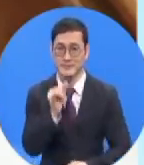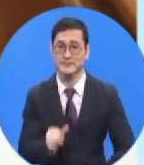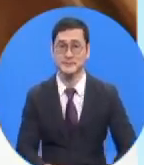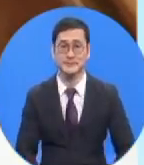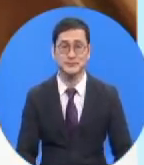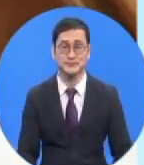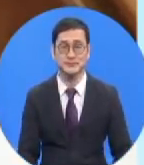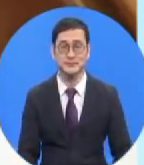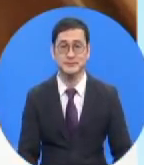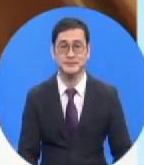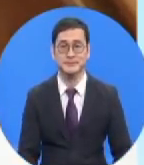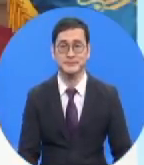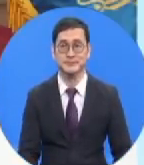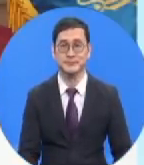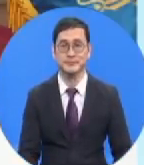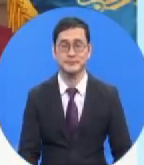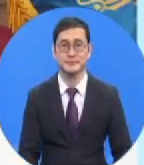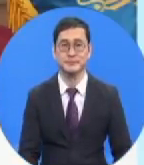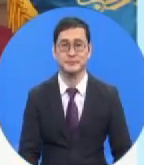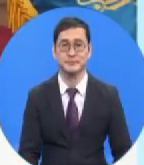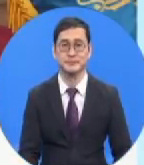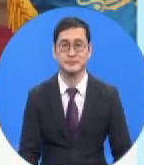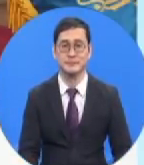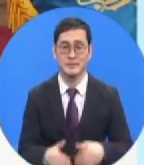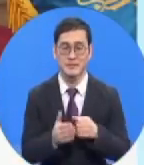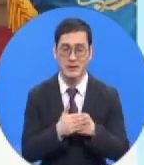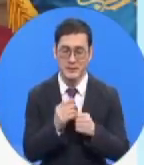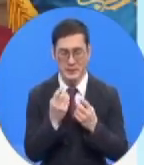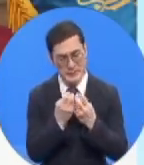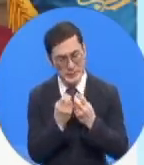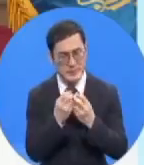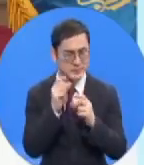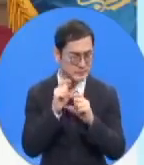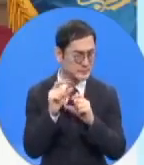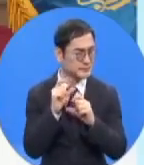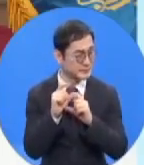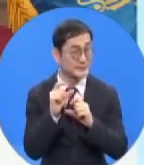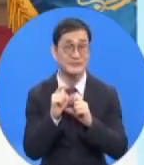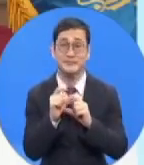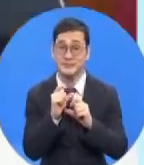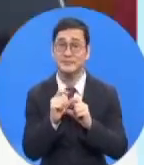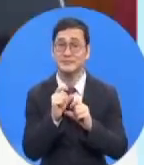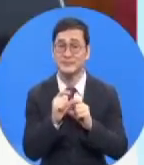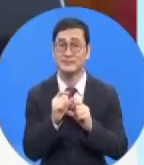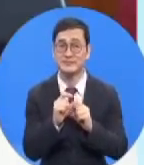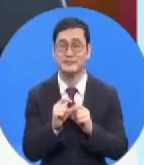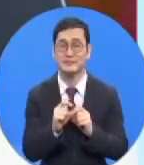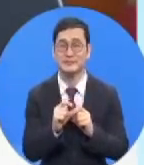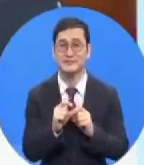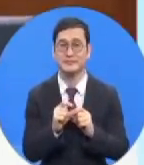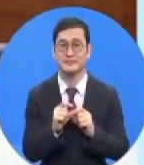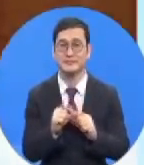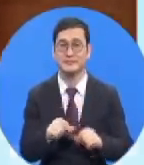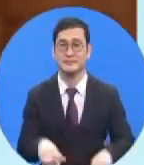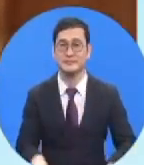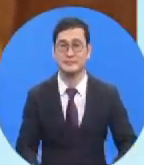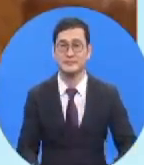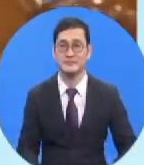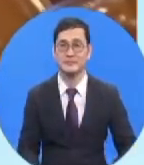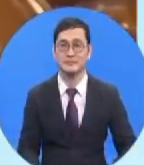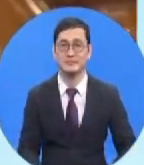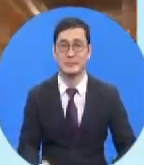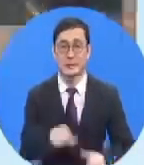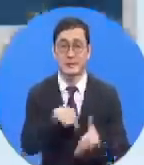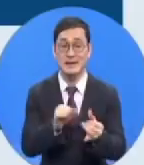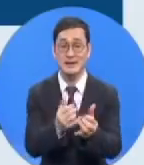수밖에 없고 그런 여러 가지 고려사항이 아마 청와대로서는 고심을 거듭할 수밖에 없는 상황이었고 네. 신년 기자회견이 얼마 남지 않았습니다.